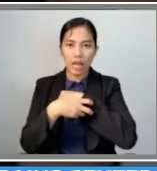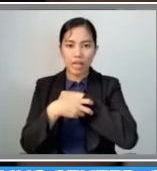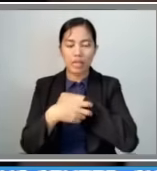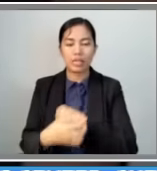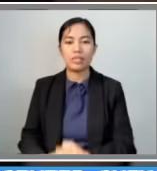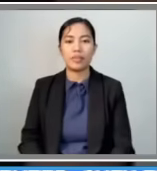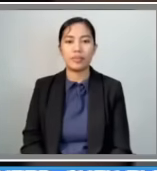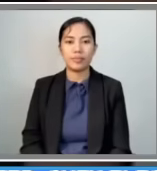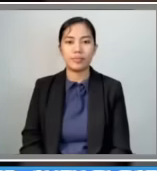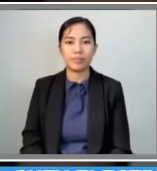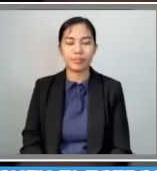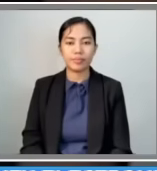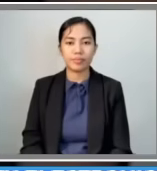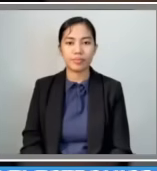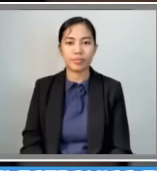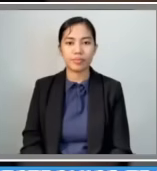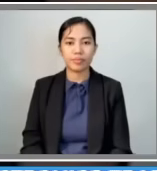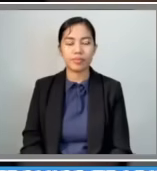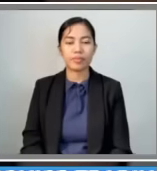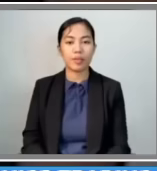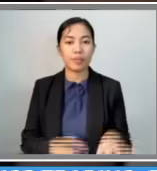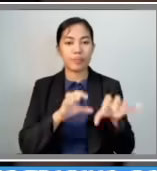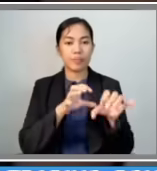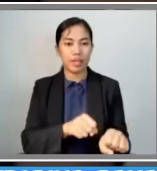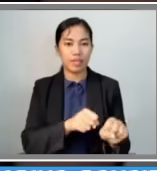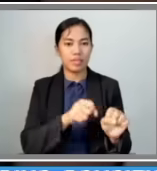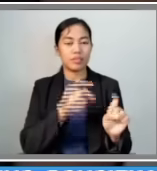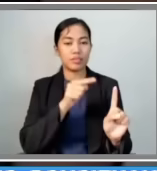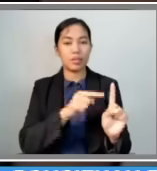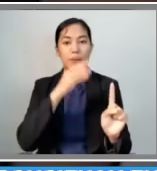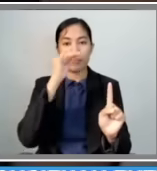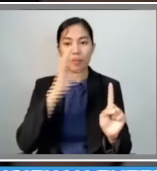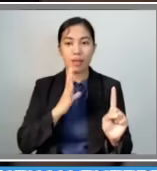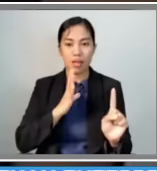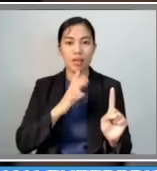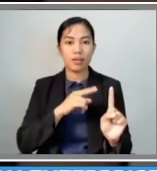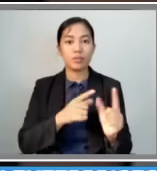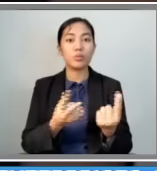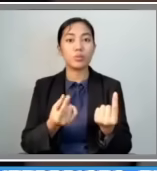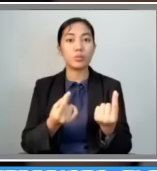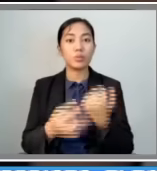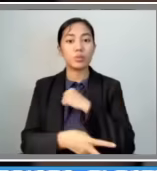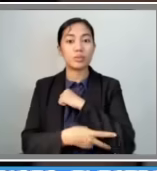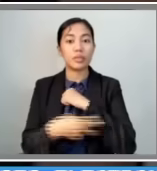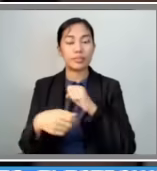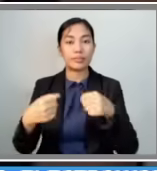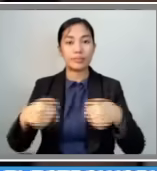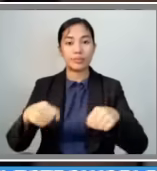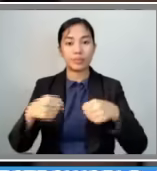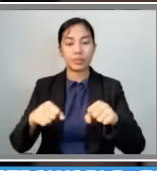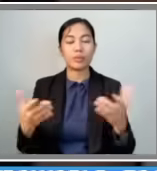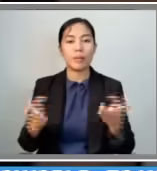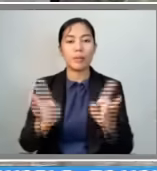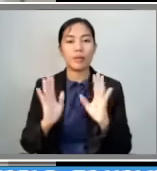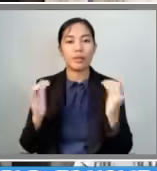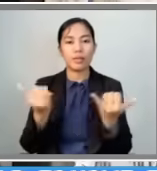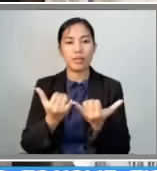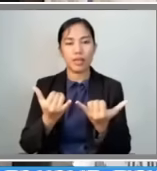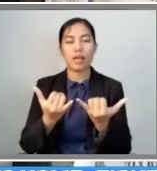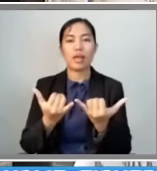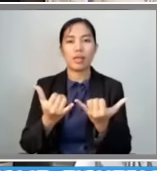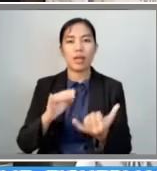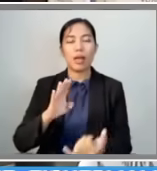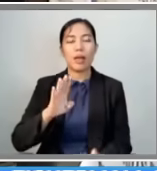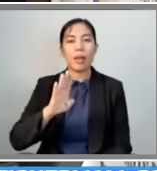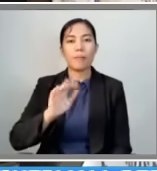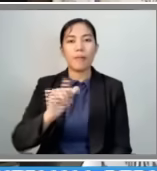Timbog sa ikinasang follow-up operation ng pulisya ang lalaking ito na nagnakaumano ng motorsiklo sa barangay Bagong Pag-asa, Quezon City.